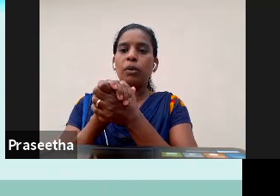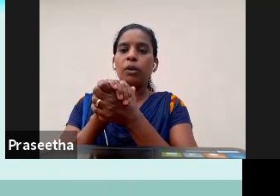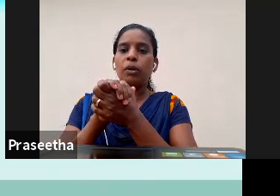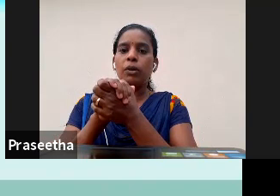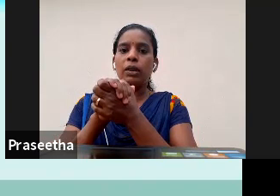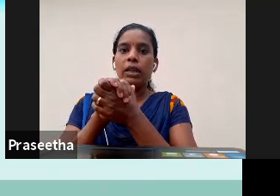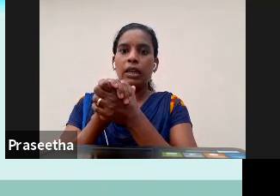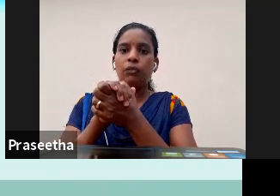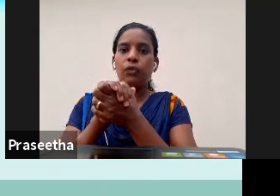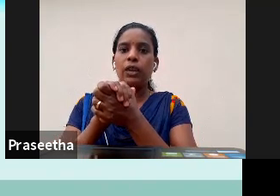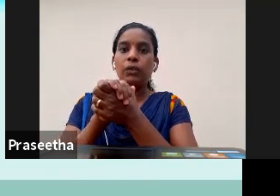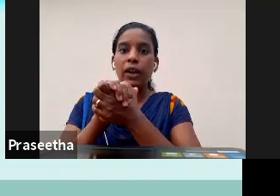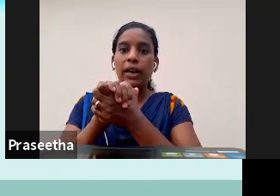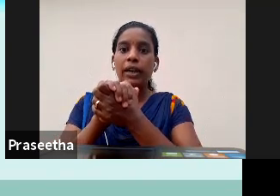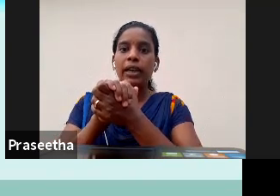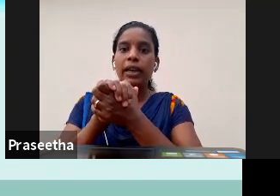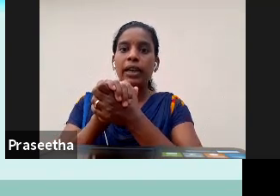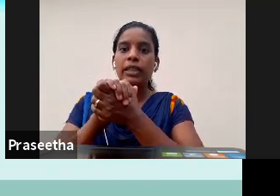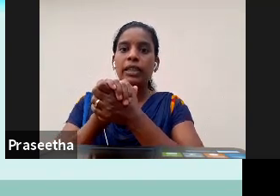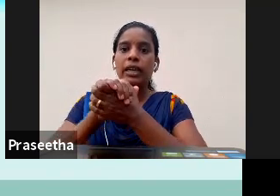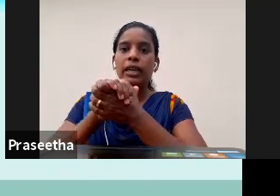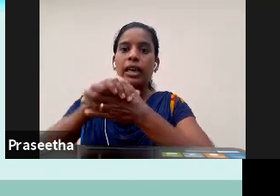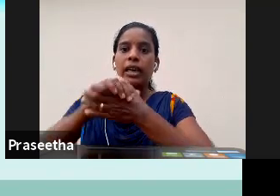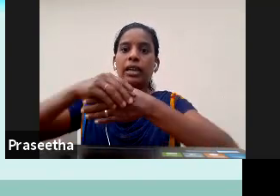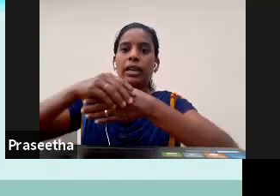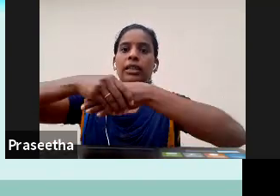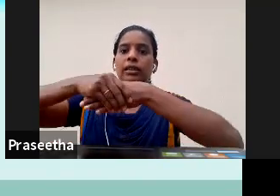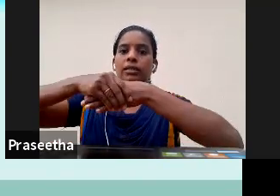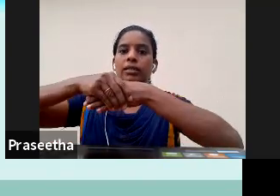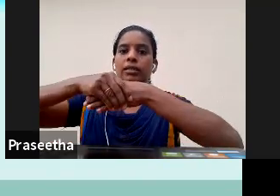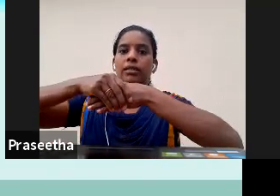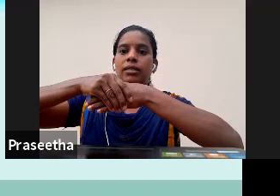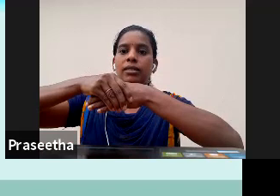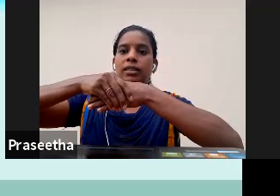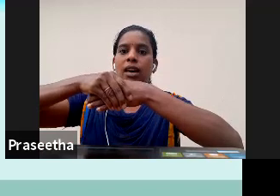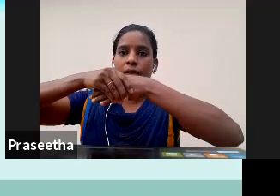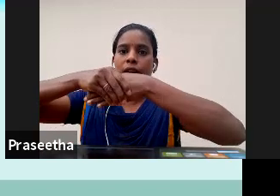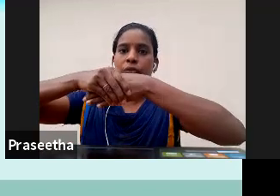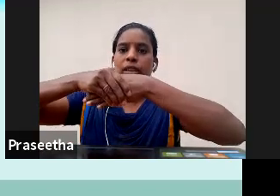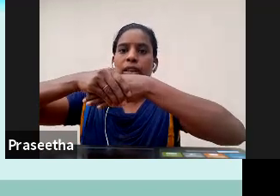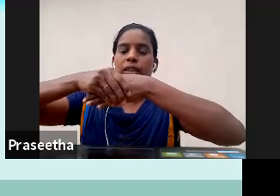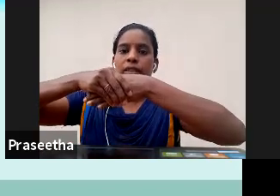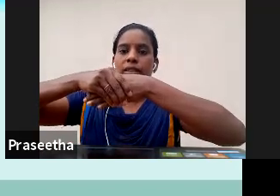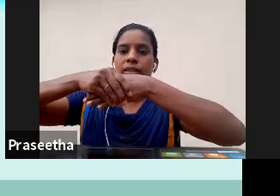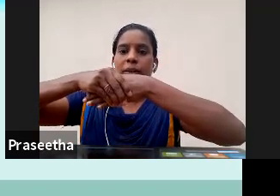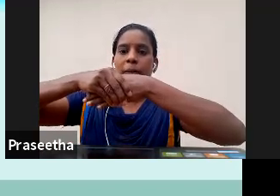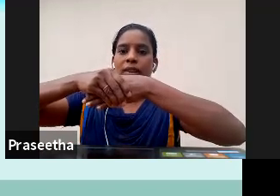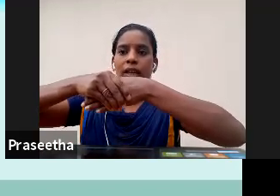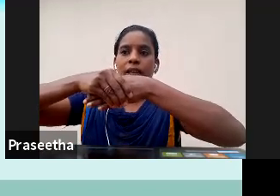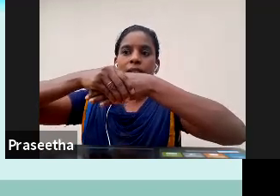ഒരു ഡെഫ് ഫ്രണ്ട് എന്ന് കാണിക്കുന്നത് ഇതാണ്, അവരുടെ ഫ്രണ്ട് ഇതാണ്.